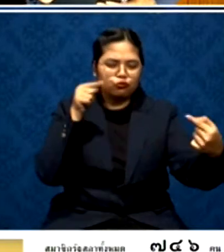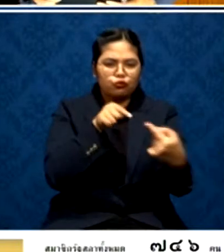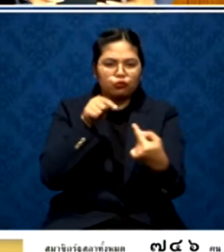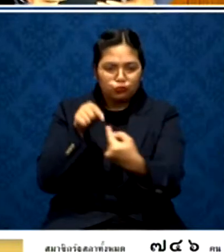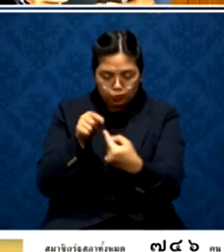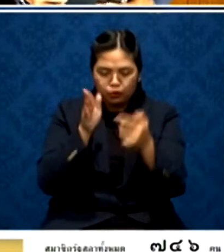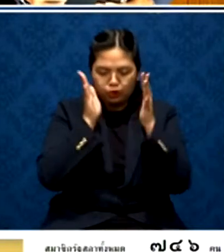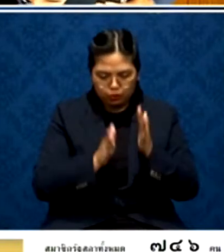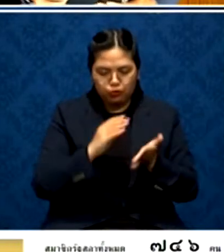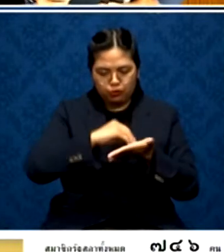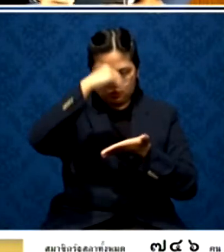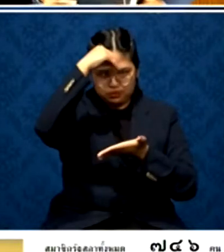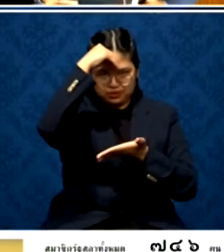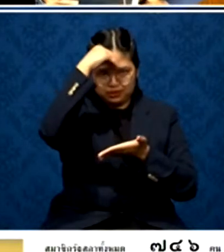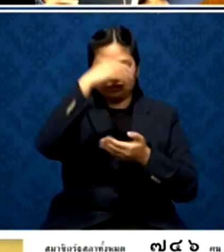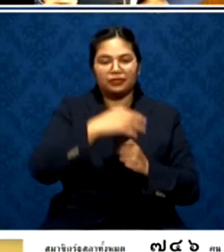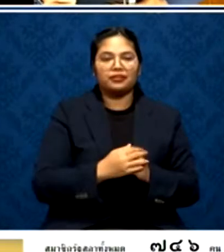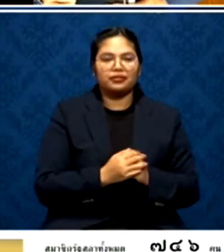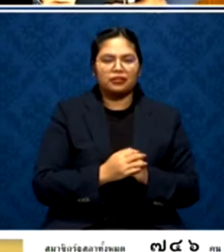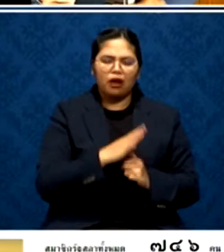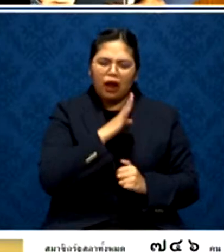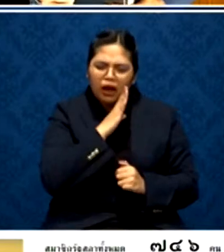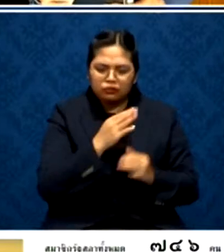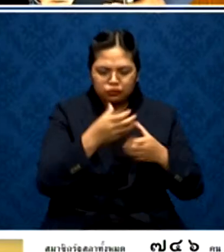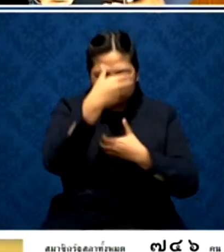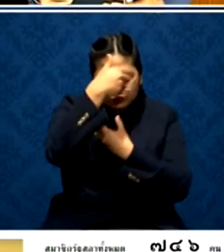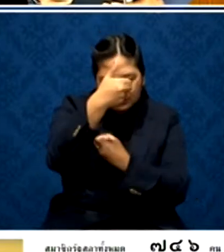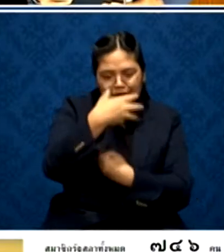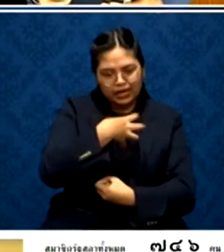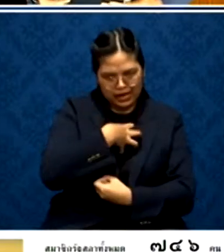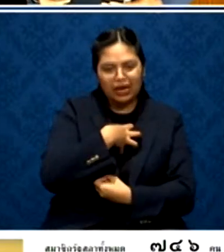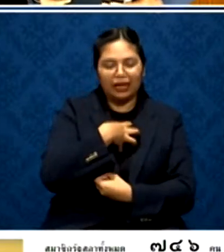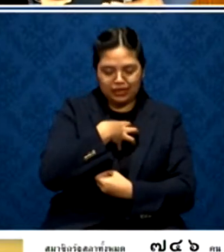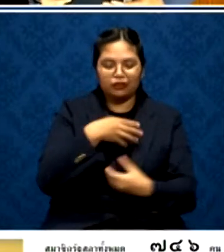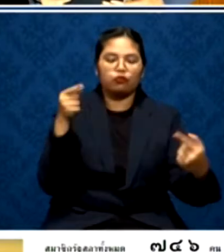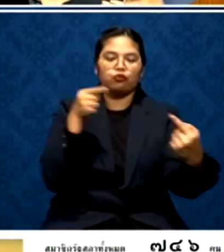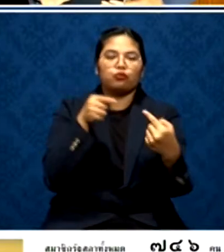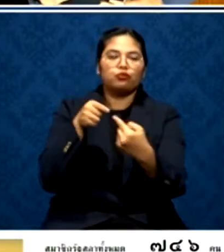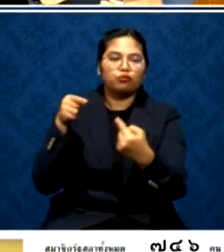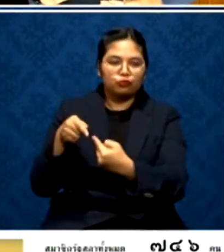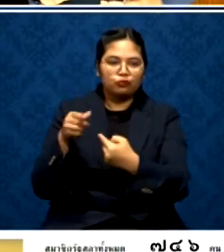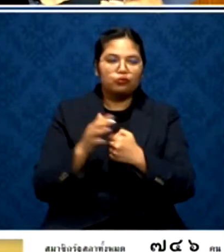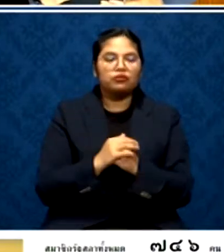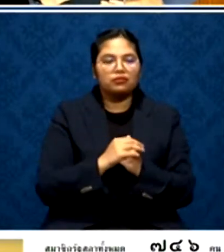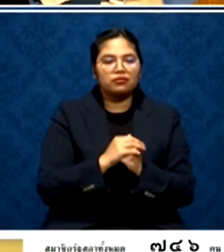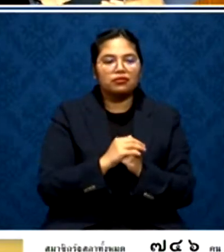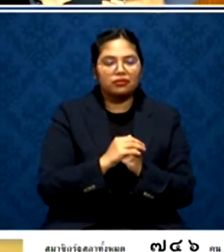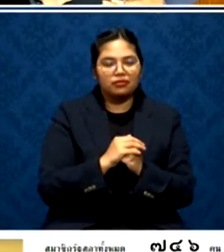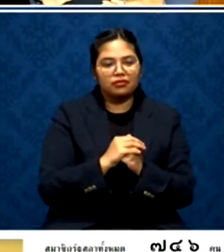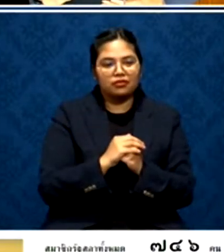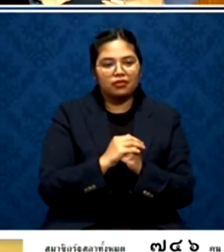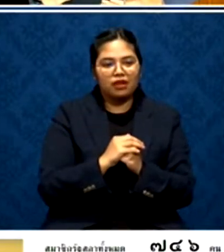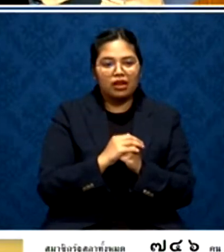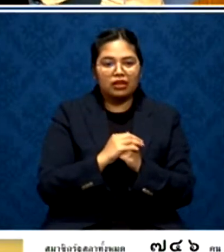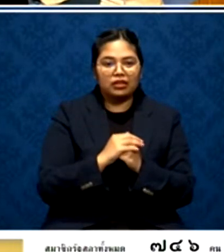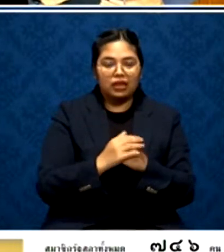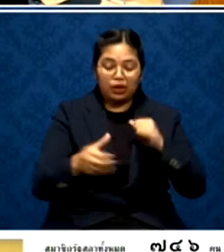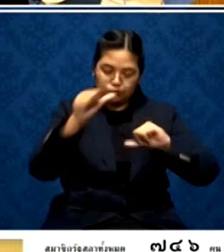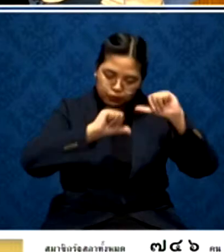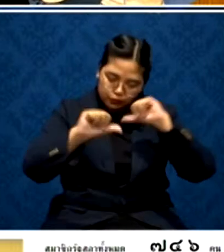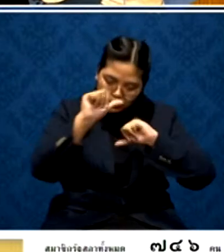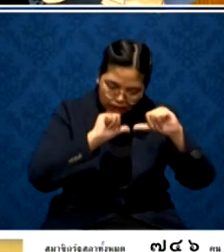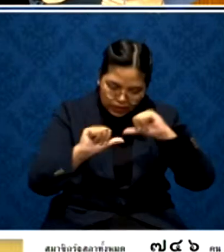ใจของผู้เรียนส่งเสริมการวิจัยและพัฒนาทั้งในด้านสังคมด้านวิทยาศาสตร์